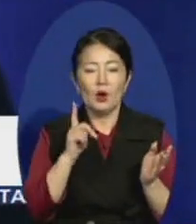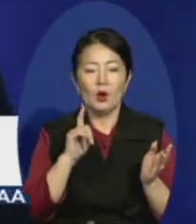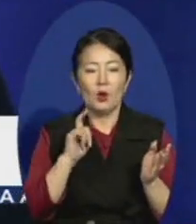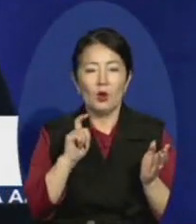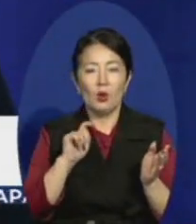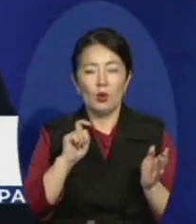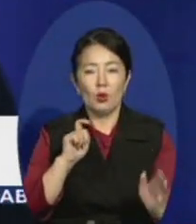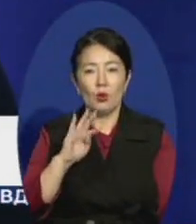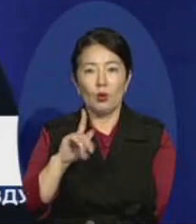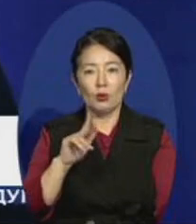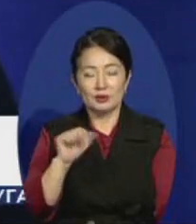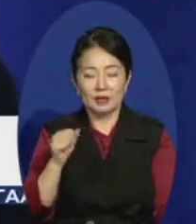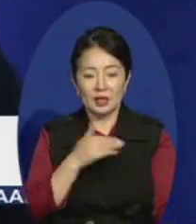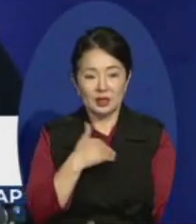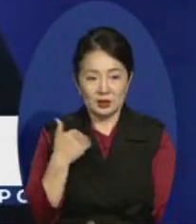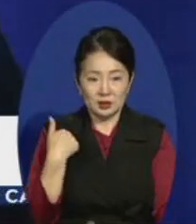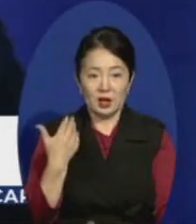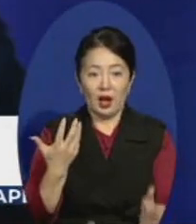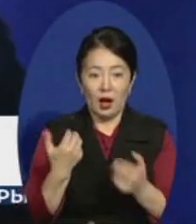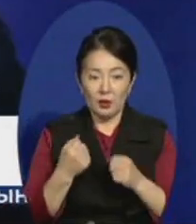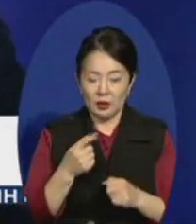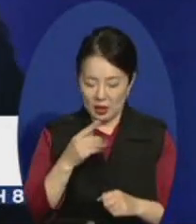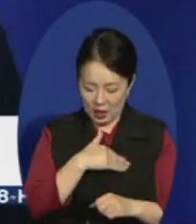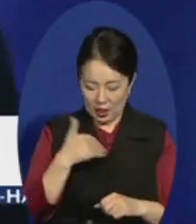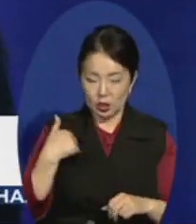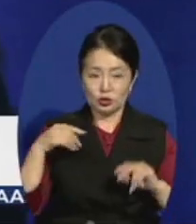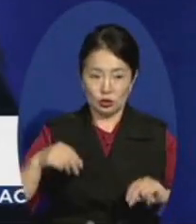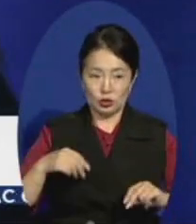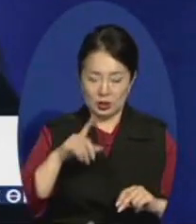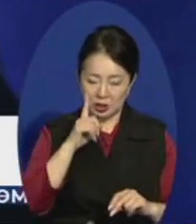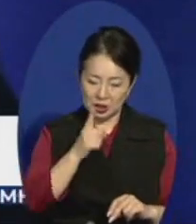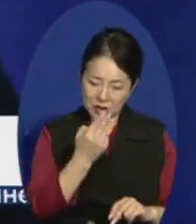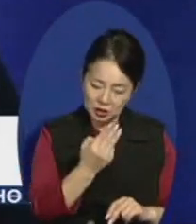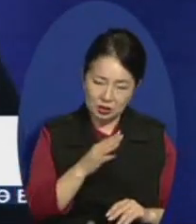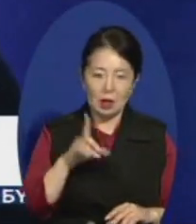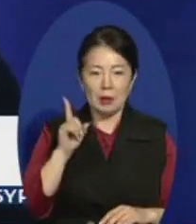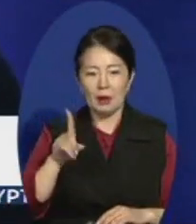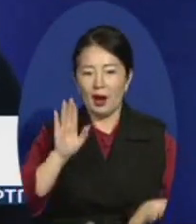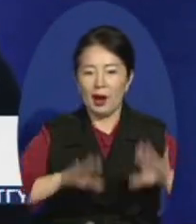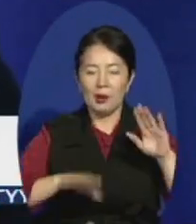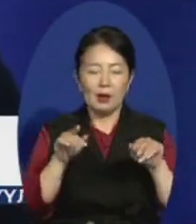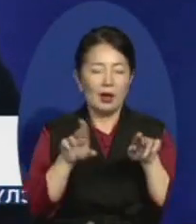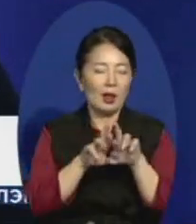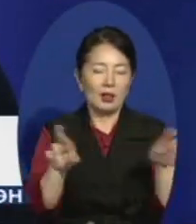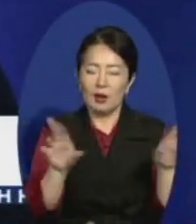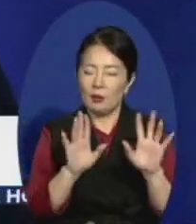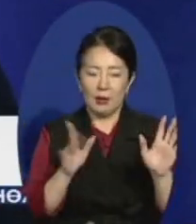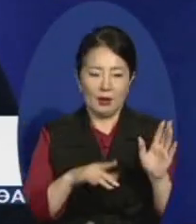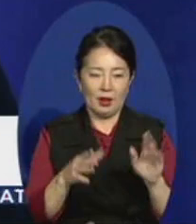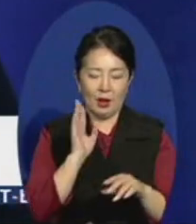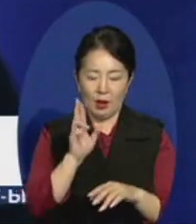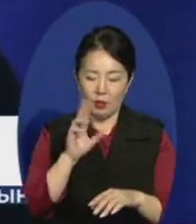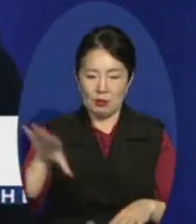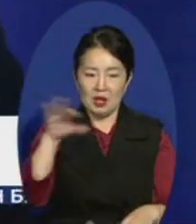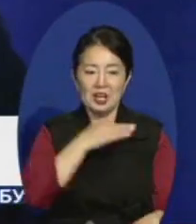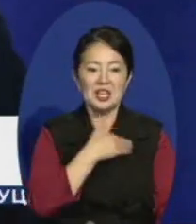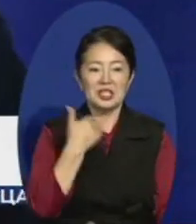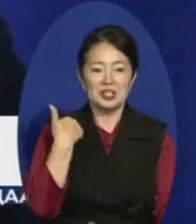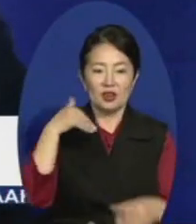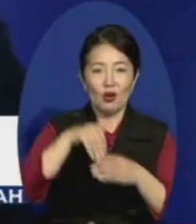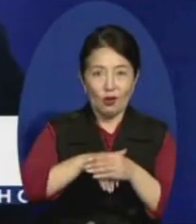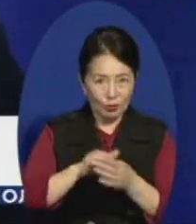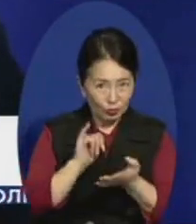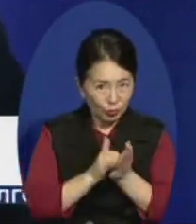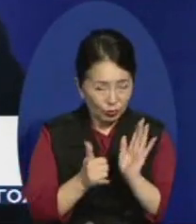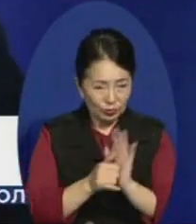хувьцаа эзэмшт нь гэдэг нь эзэн болж байна гэсэн. Нэг хувьцаа эзэмшиж гинөө, 1000 хувьцаа эзэмшиж гинөө ялгаагүй яг тэр компани одоо эзэн болж байна гэсэн.